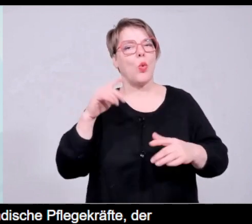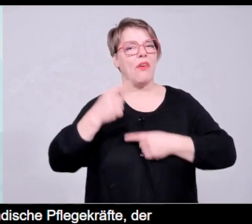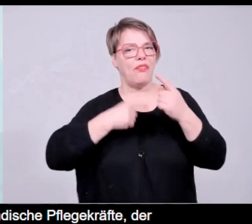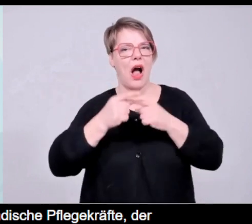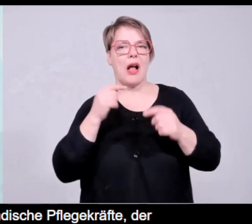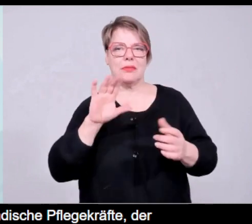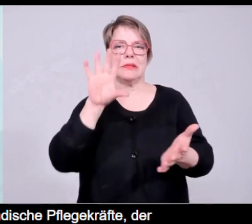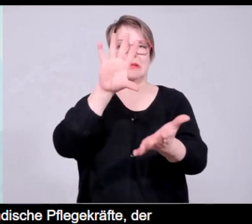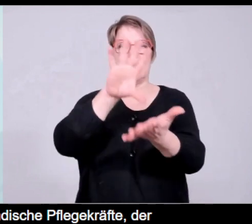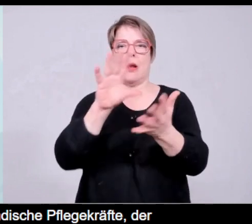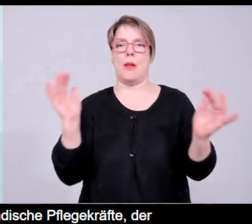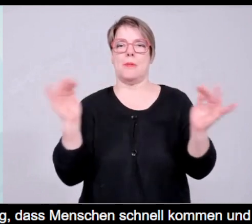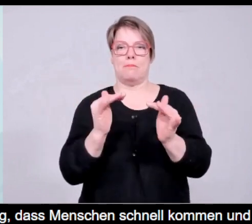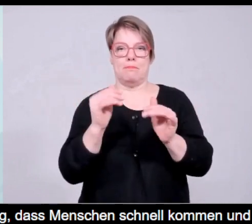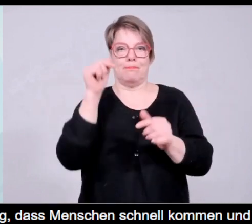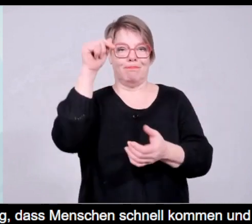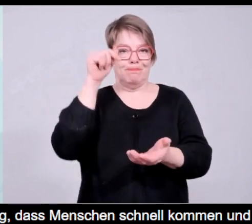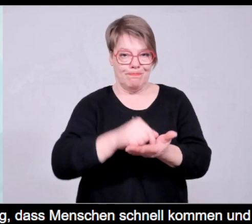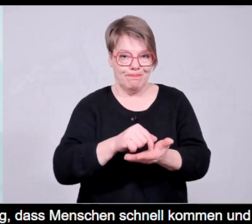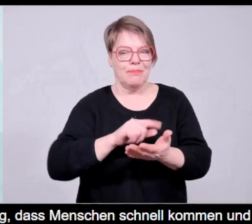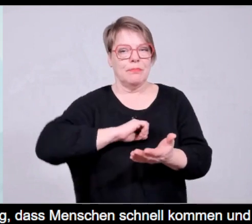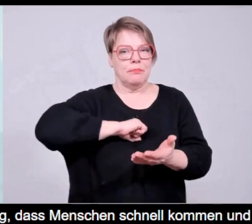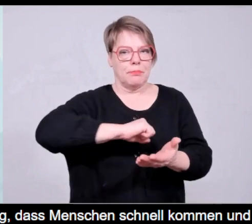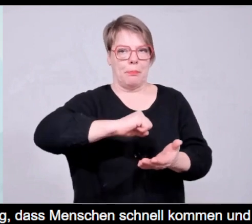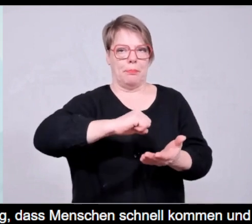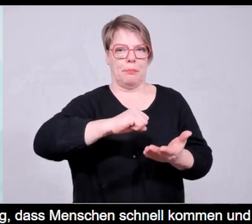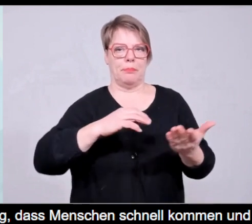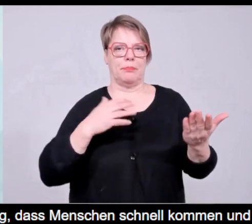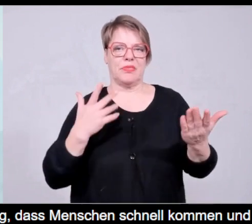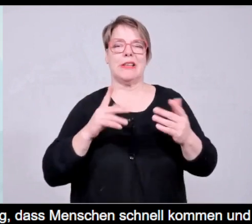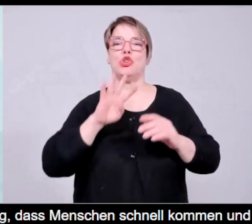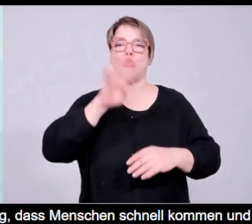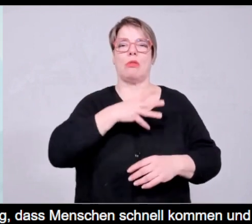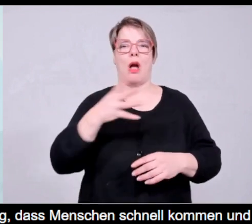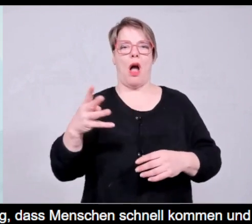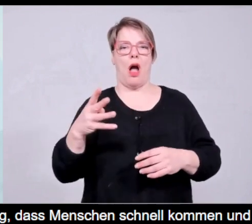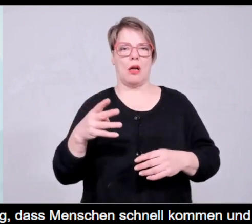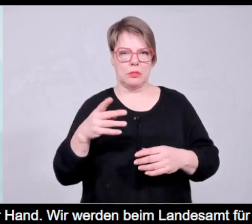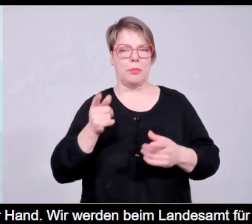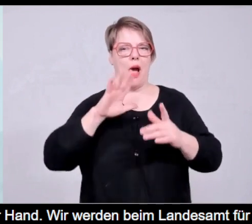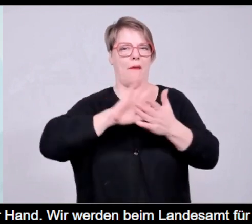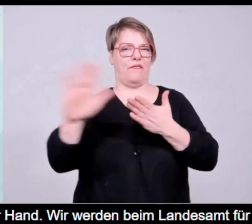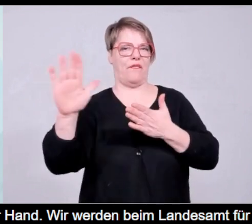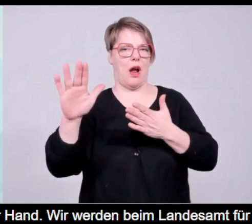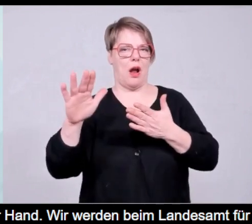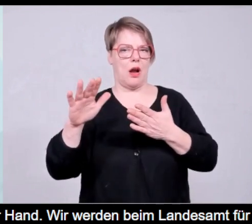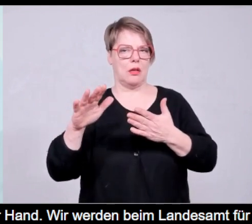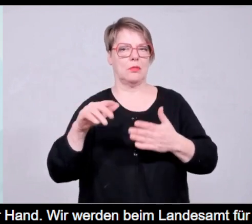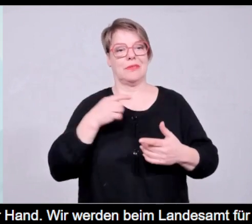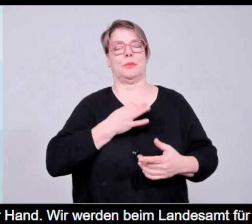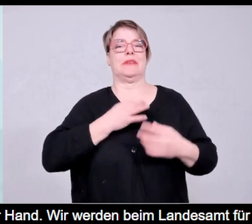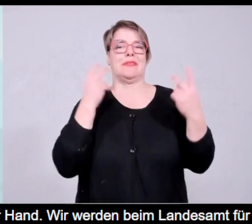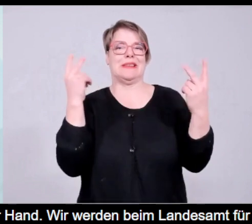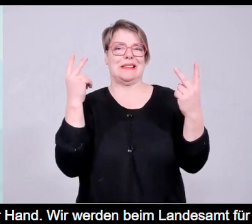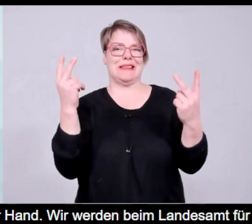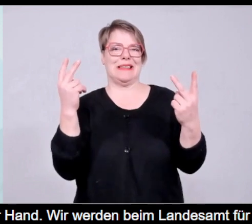Schritte auch zu unterstützen auf dem Weg in die bayerischen Pflegeeinrichtungen. Das ist eine Überlegung, die wir gerade prüfen und die wir